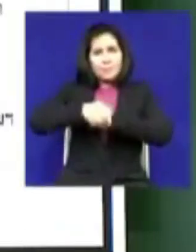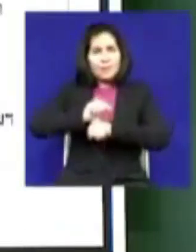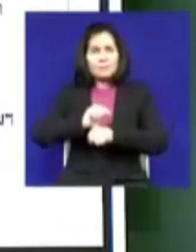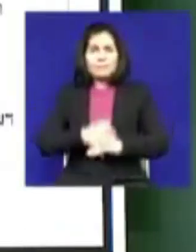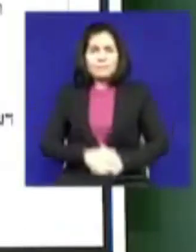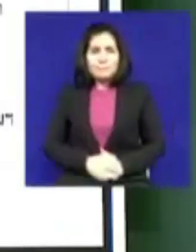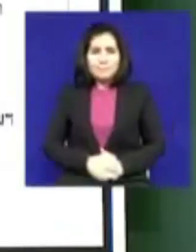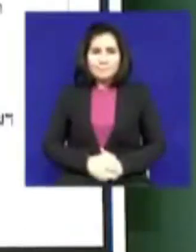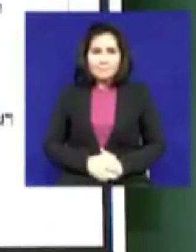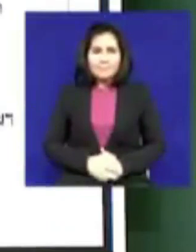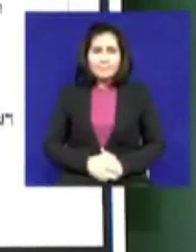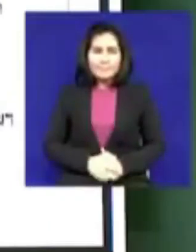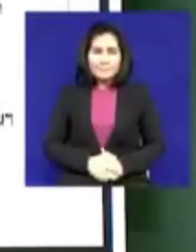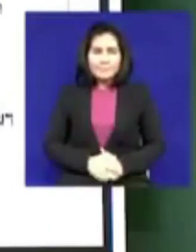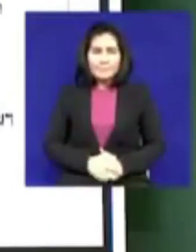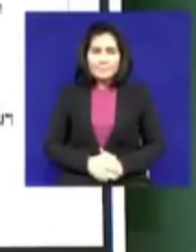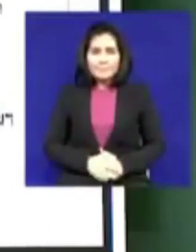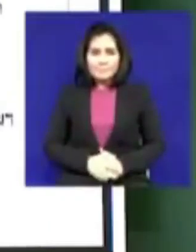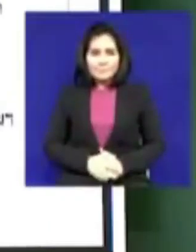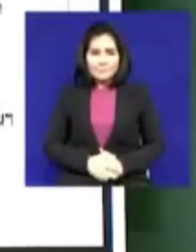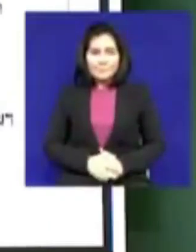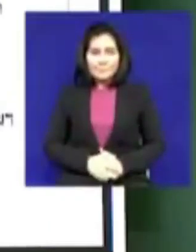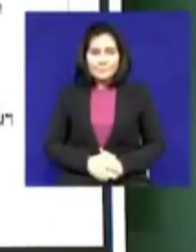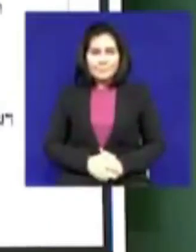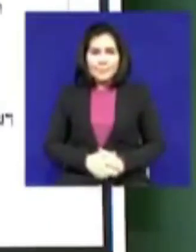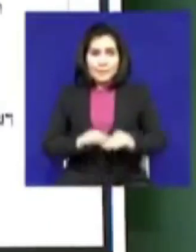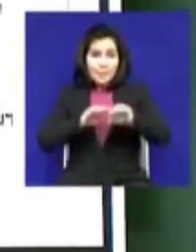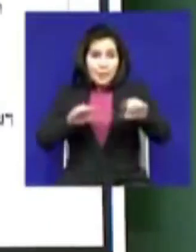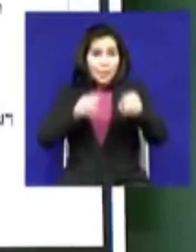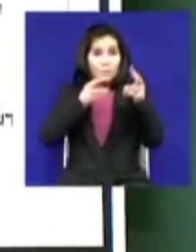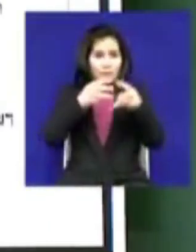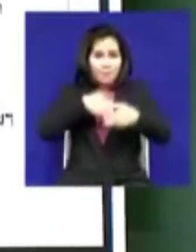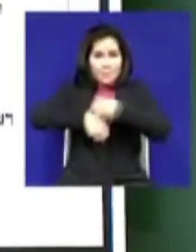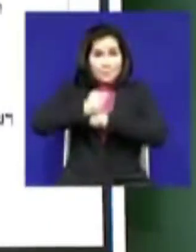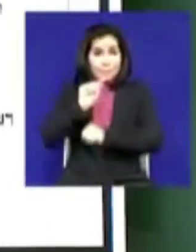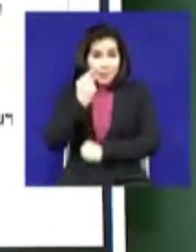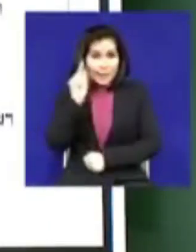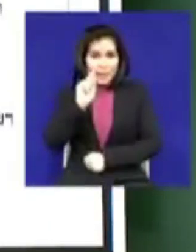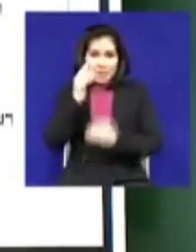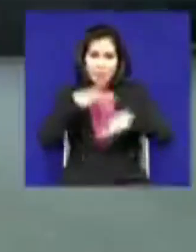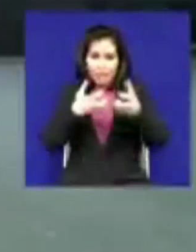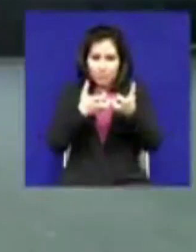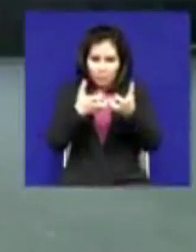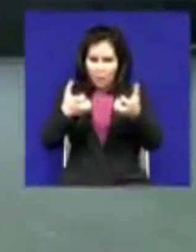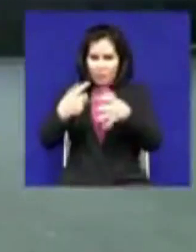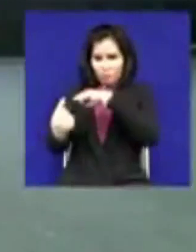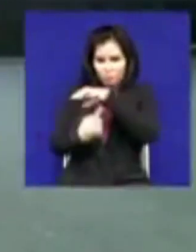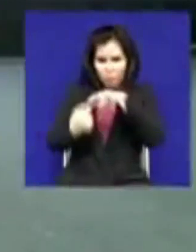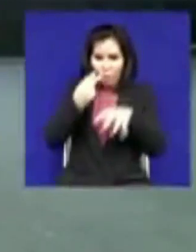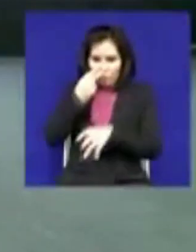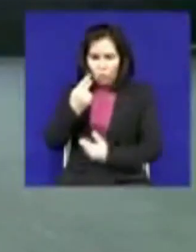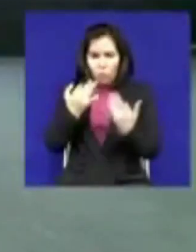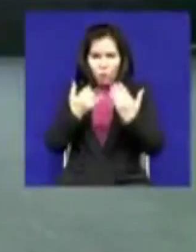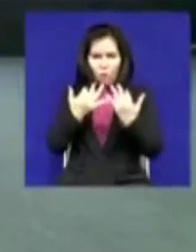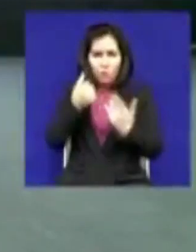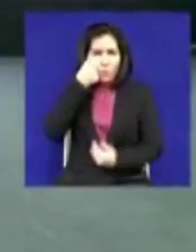เพราะนั้นตามเกณฑ์ใหม่เราก็เลยต้องแยกมีความจำเป็นที่ต้องแยกในเรื่องของการเฝ้าระวังบุคลากรทางการ